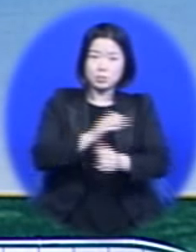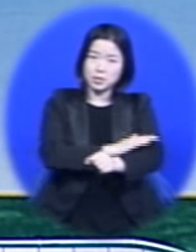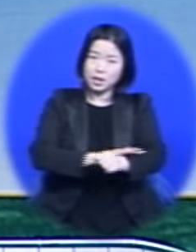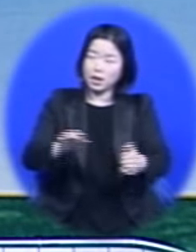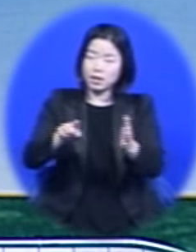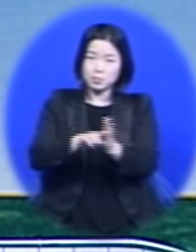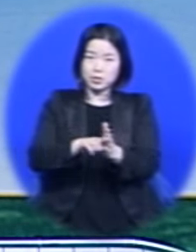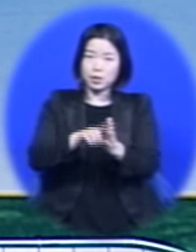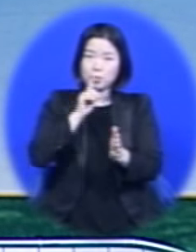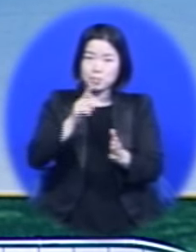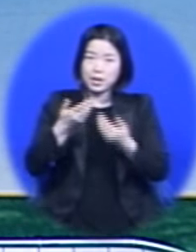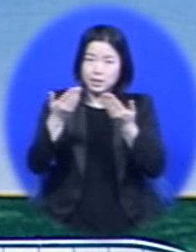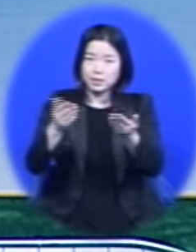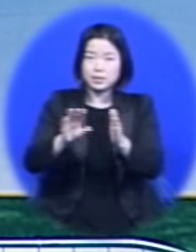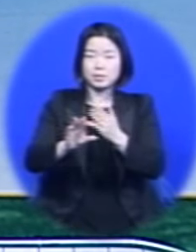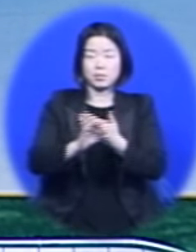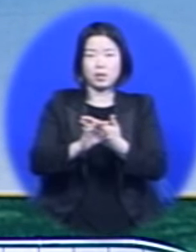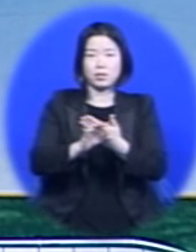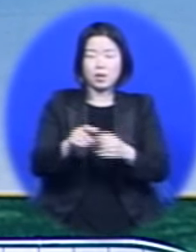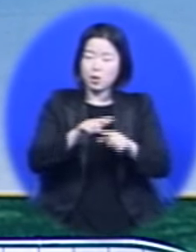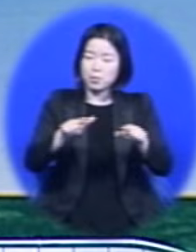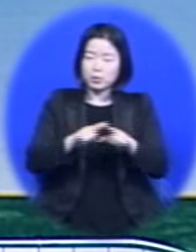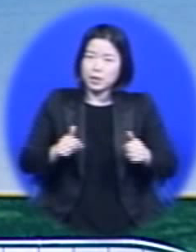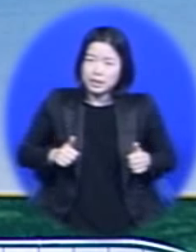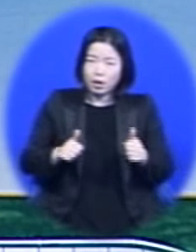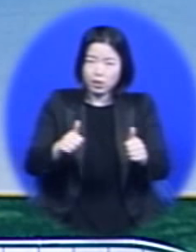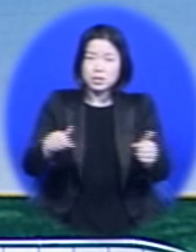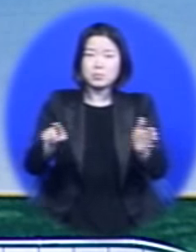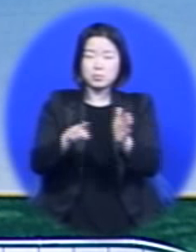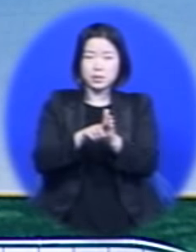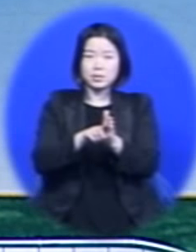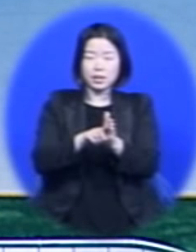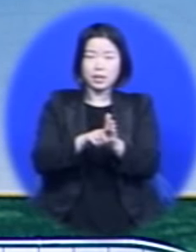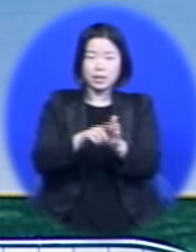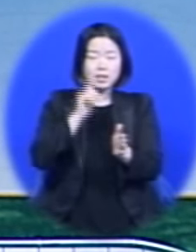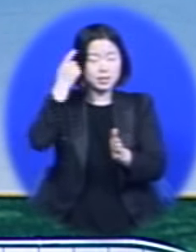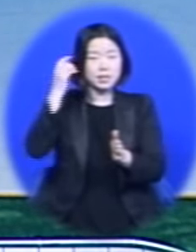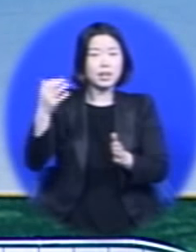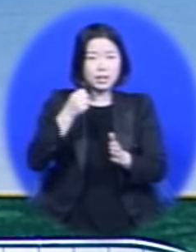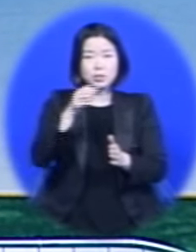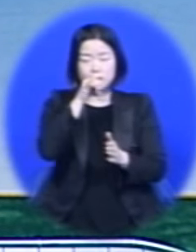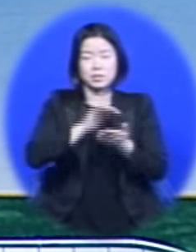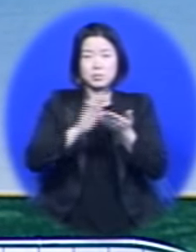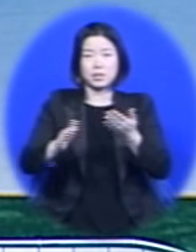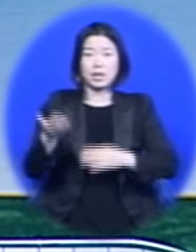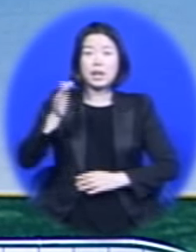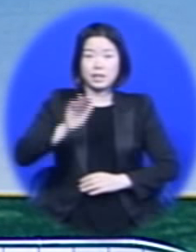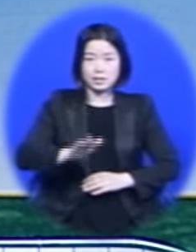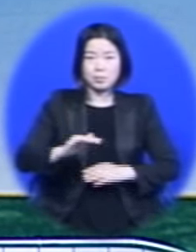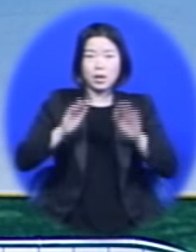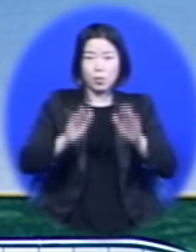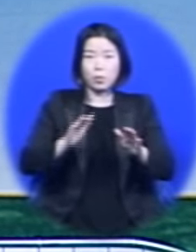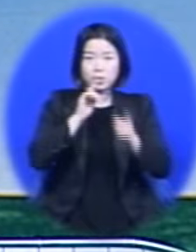하면 흔히들 생각하기를 열심히 믿으라고 하는구나, 그런 생각을 합니다. 그러나